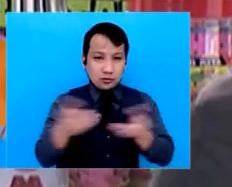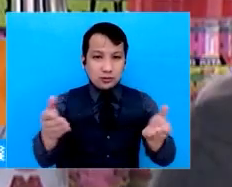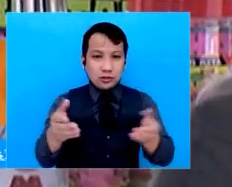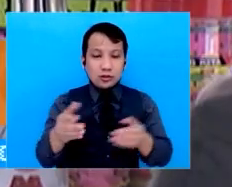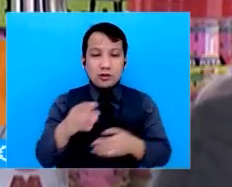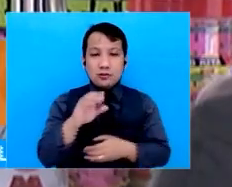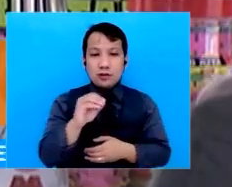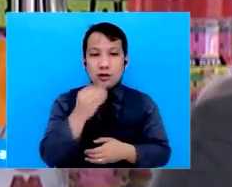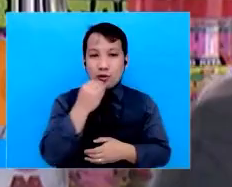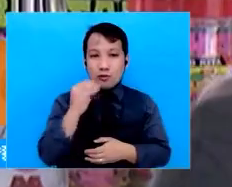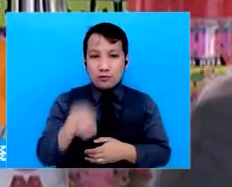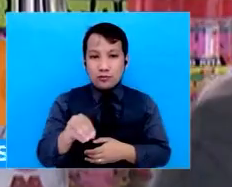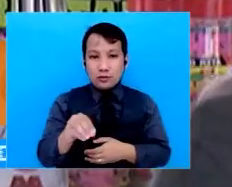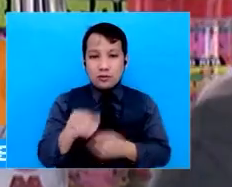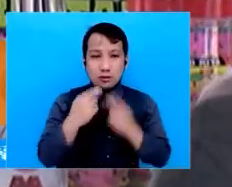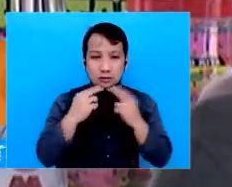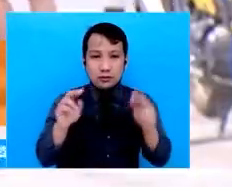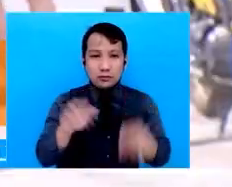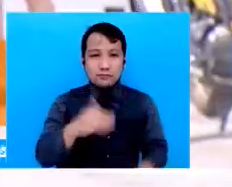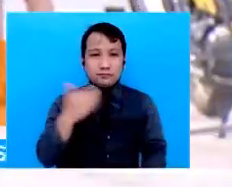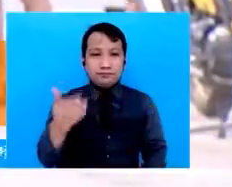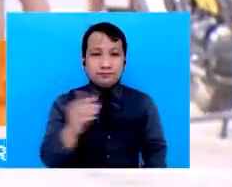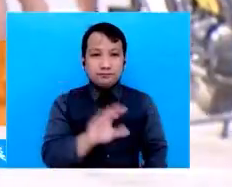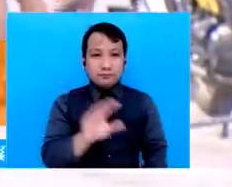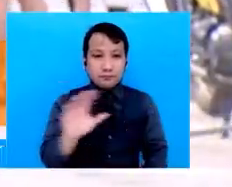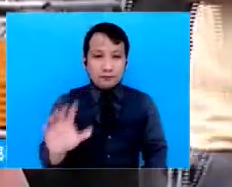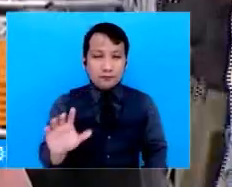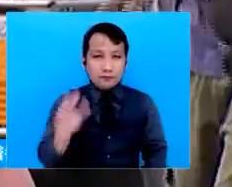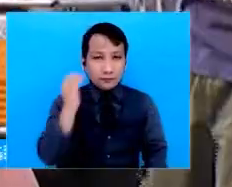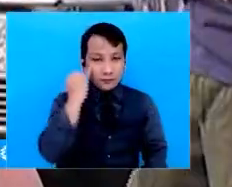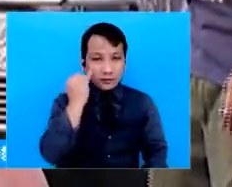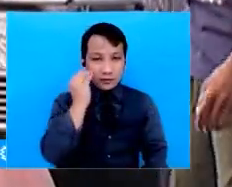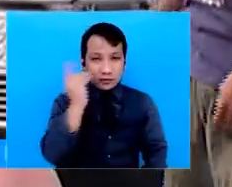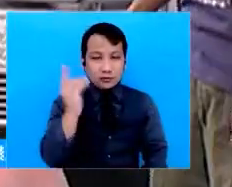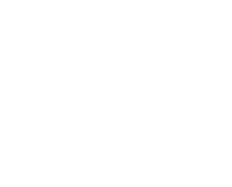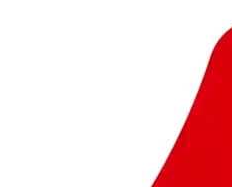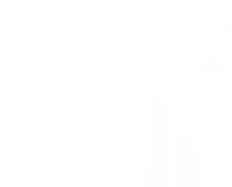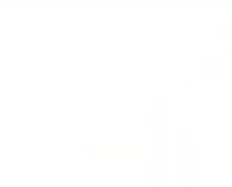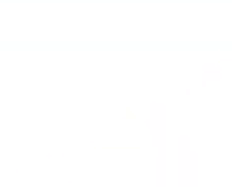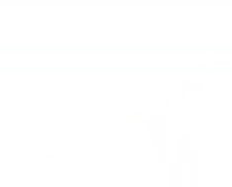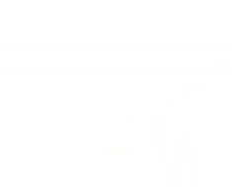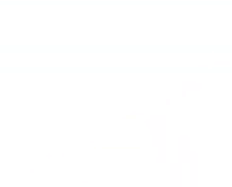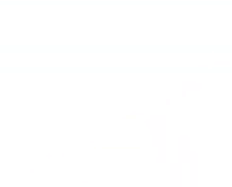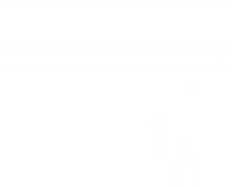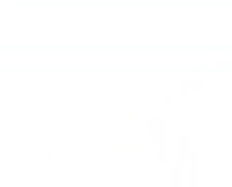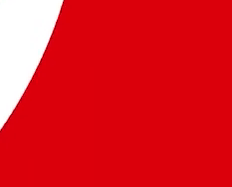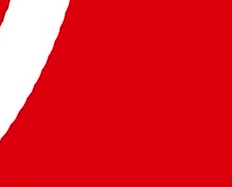Nagbabalita mula sa Frontline, Jenny Dongon, News 5.